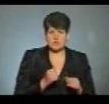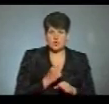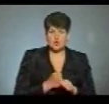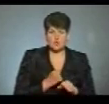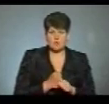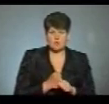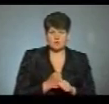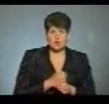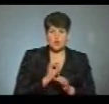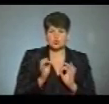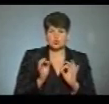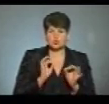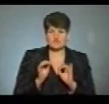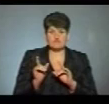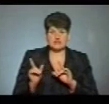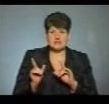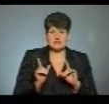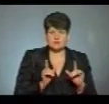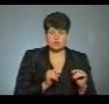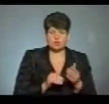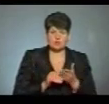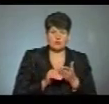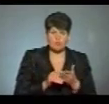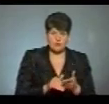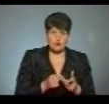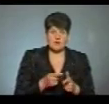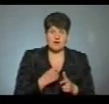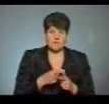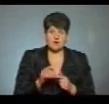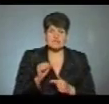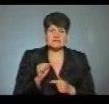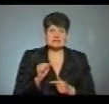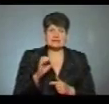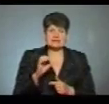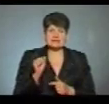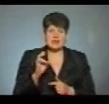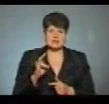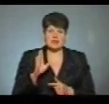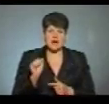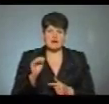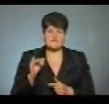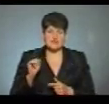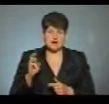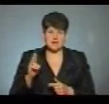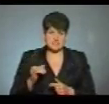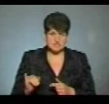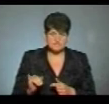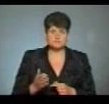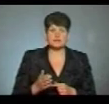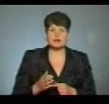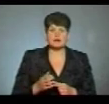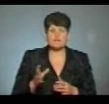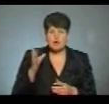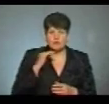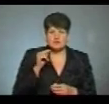роботи консультативної виїзної допомоги або так званої санавіації. Враховуючи те, що